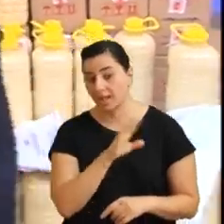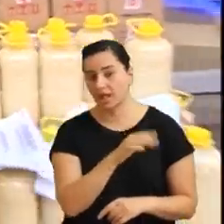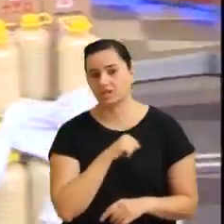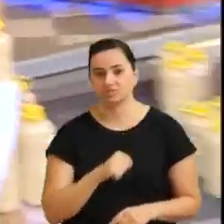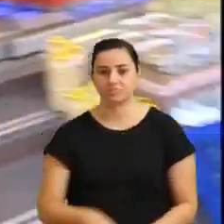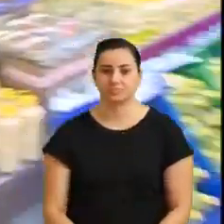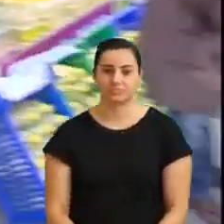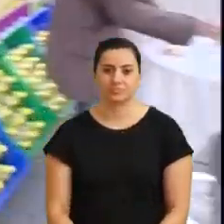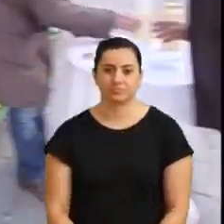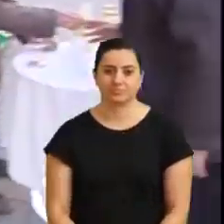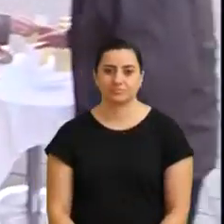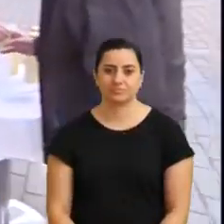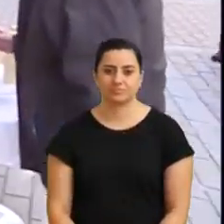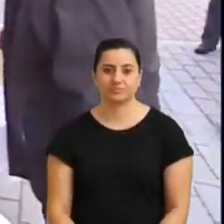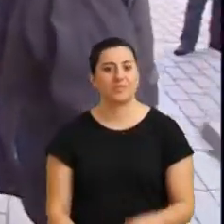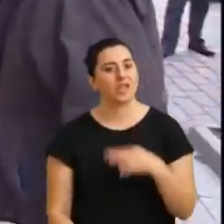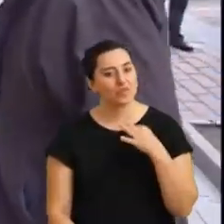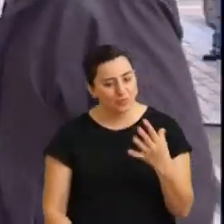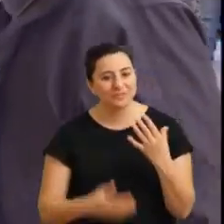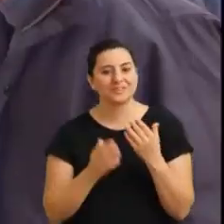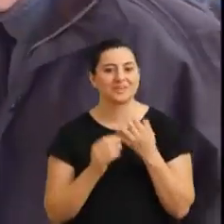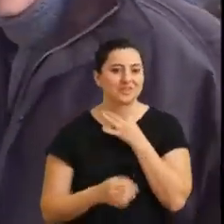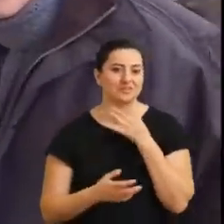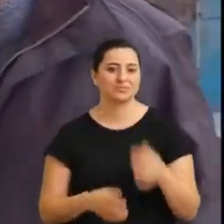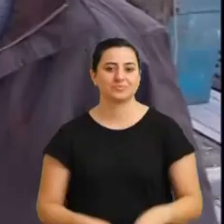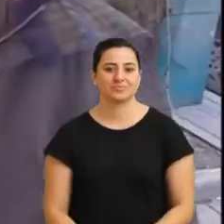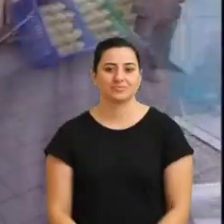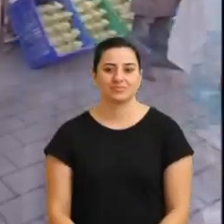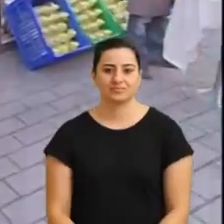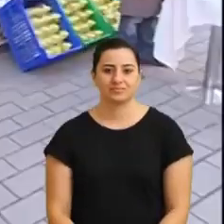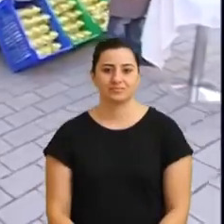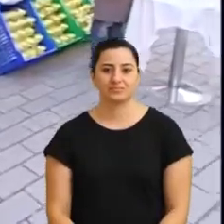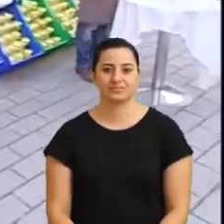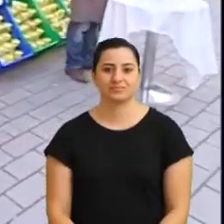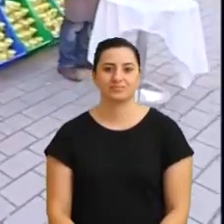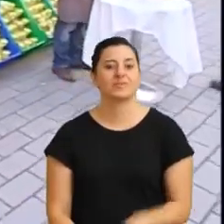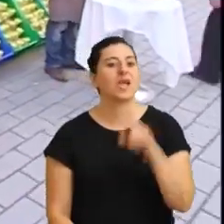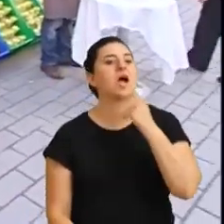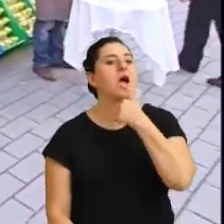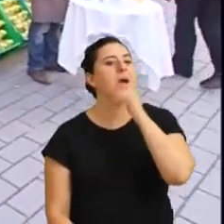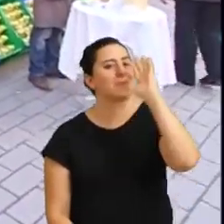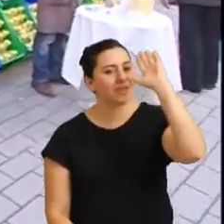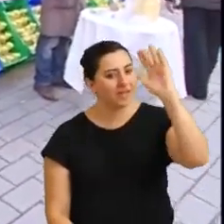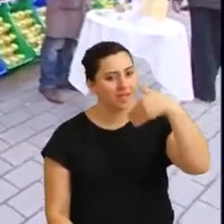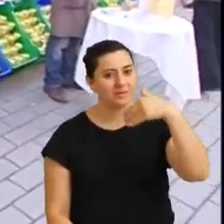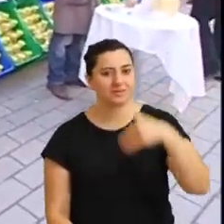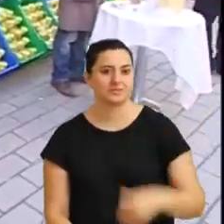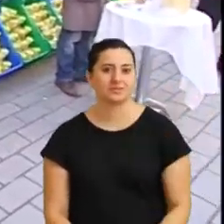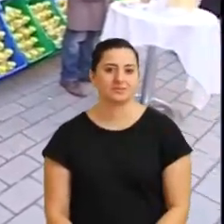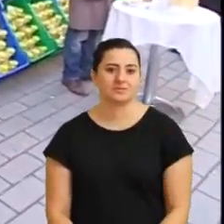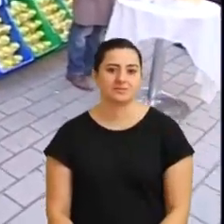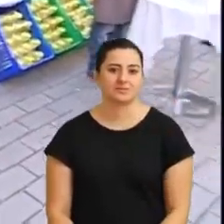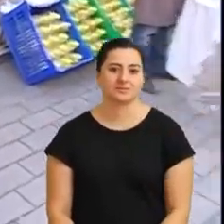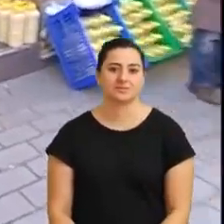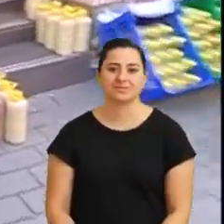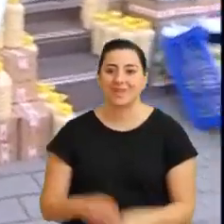Yeter mi? Alacağım. Hadi afiyet olsun, çok teşekkür ederim. Abi. Abicim 1 lira. Abi gel. Gel. 1 lira. Gel